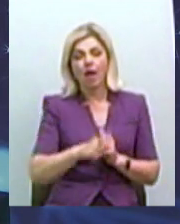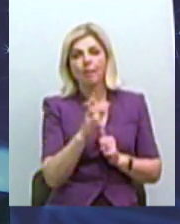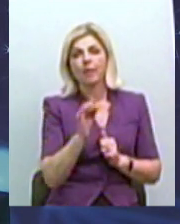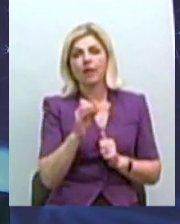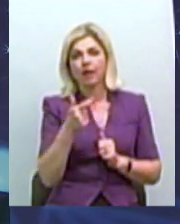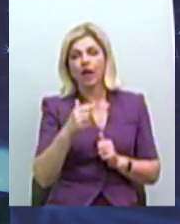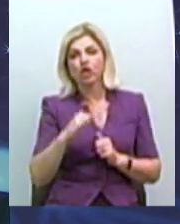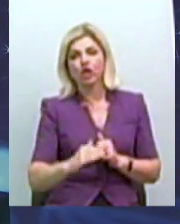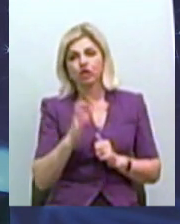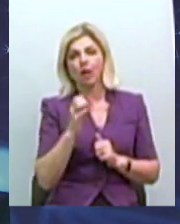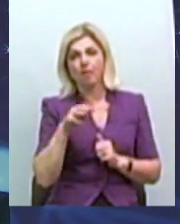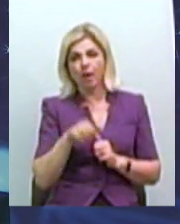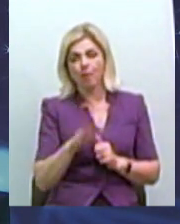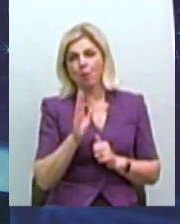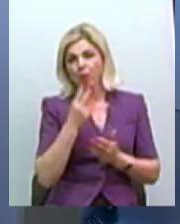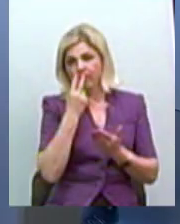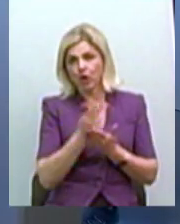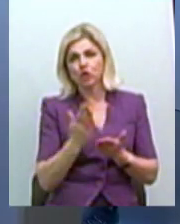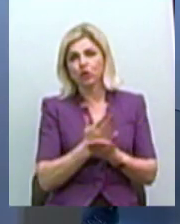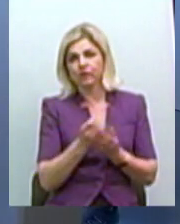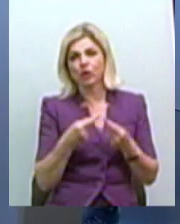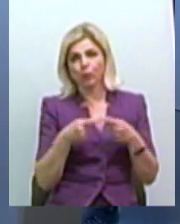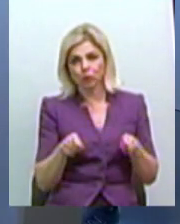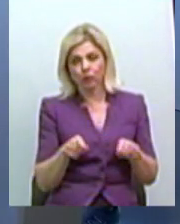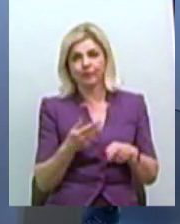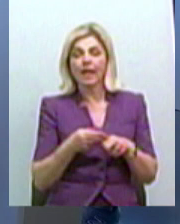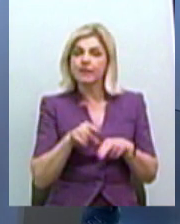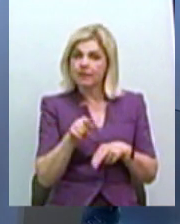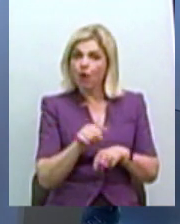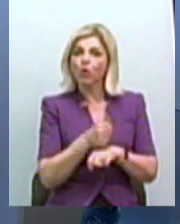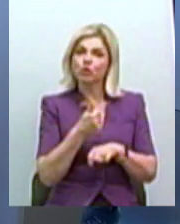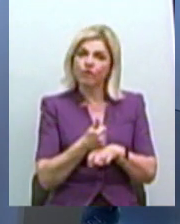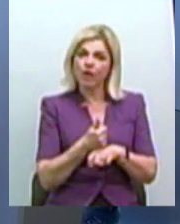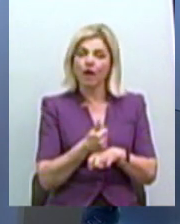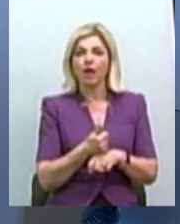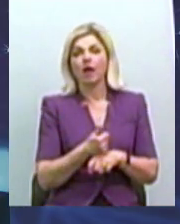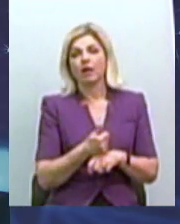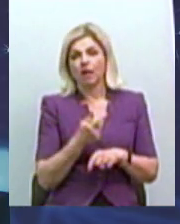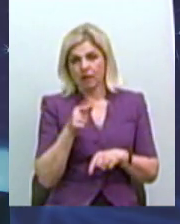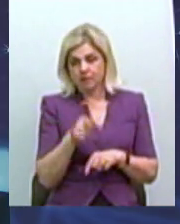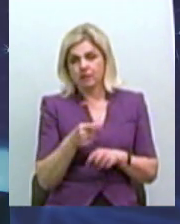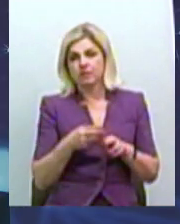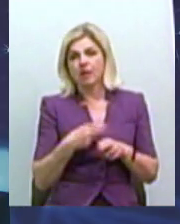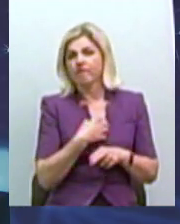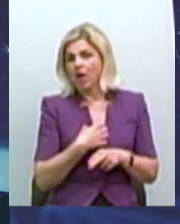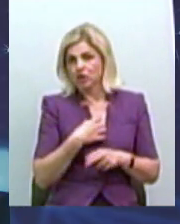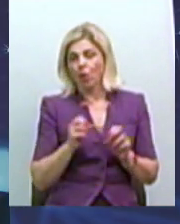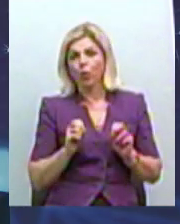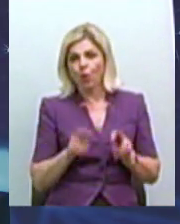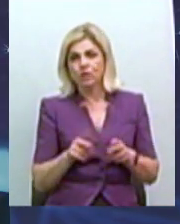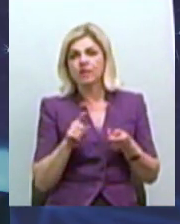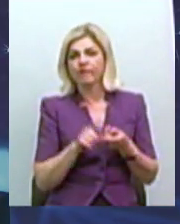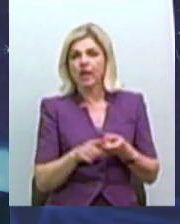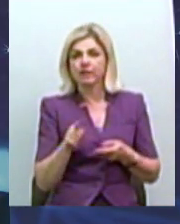БАМ, будет выглядеть совершенно по-другому. Всю загрозу зрозуміло. Це основна чи головна? Это основная угроза, связанная с тем,